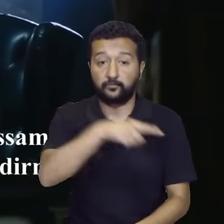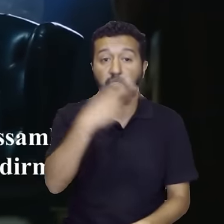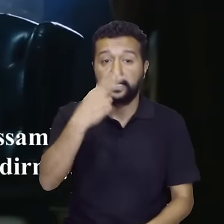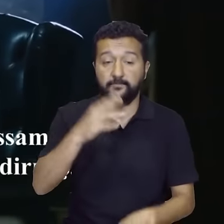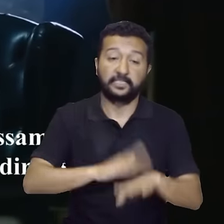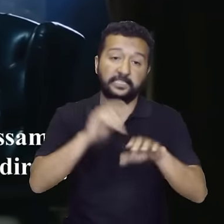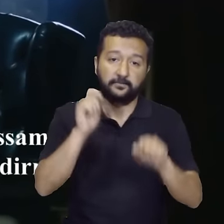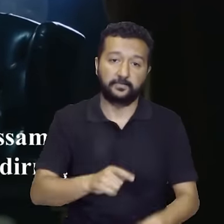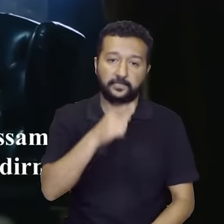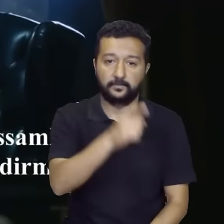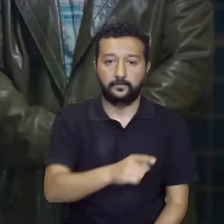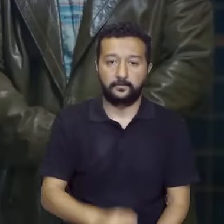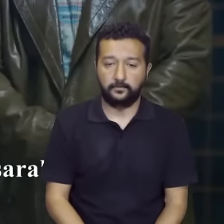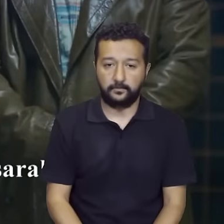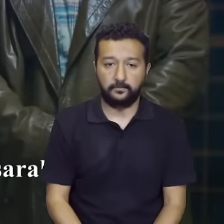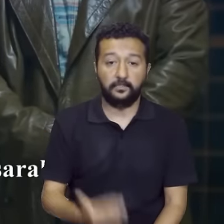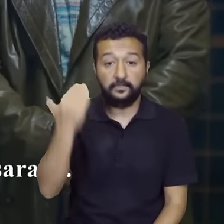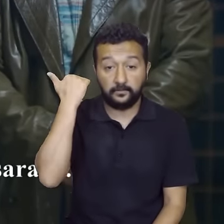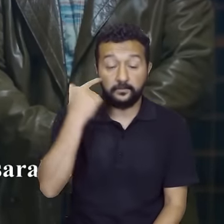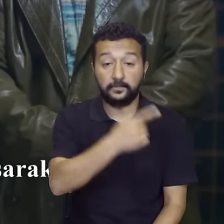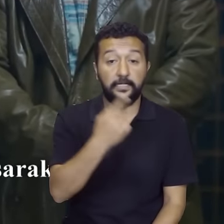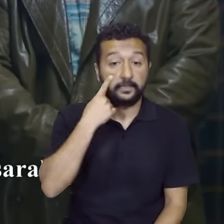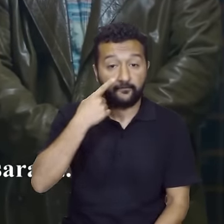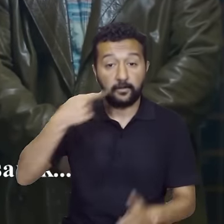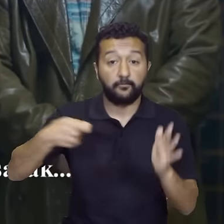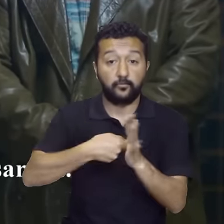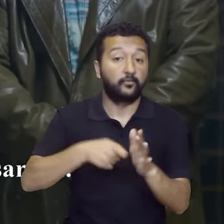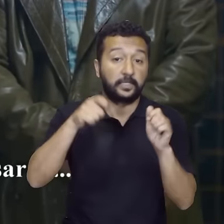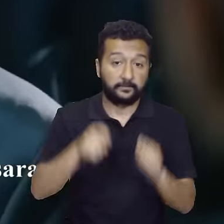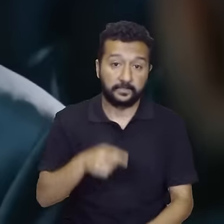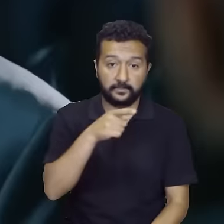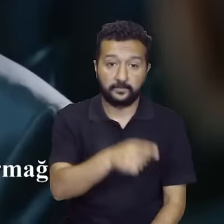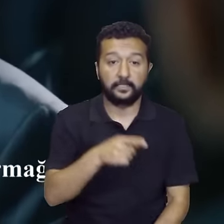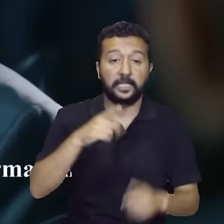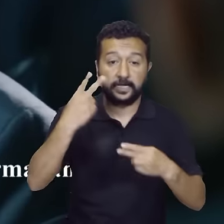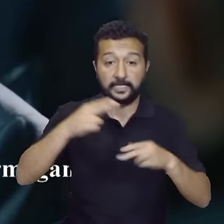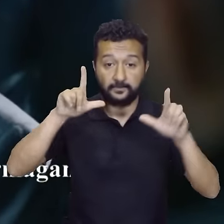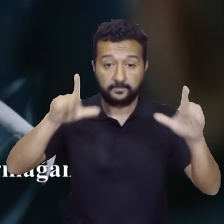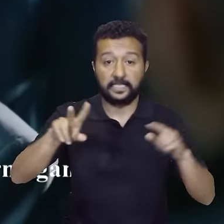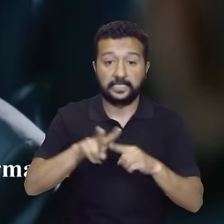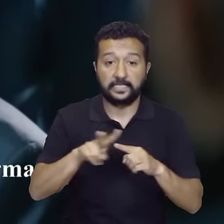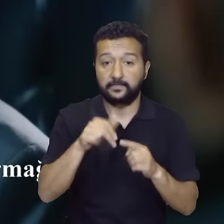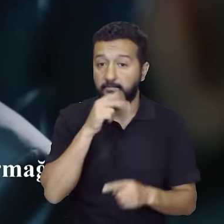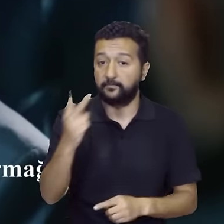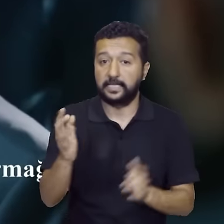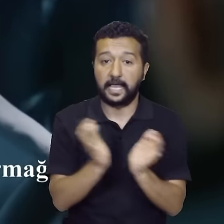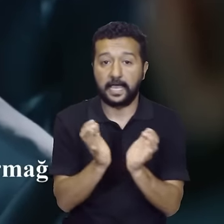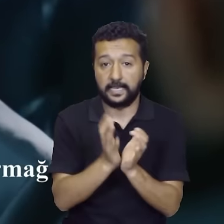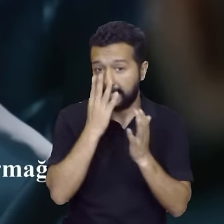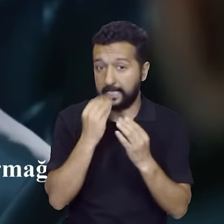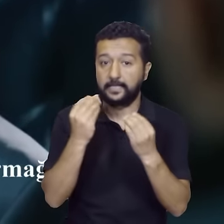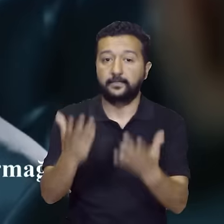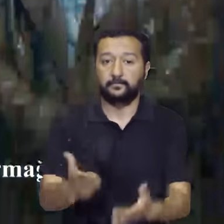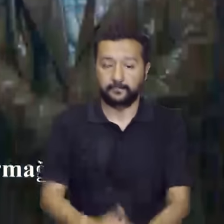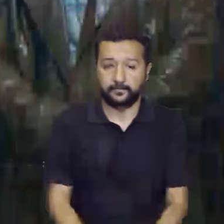Paşa'ya bu resmi çizdirmiş. Arkasına da devlet mührü basarak bu tabloyu Kinyas Bey'in ailesine